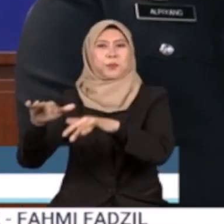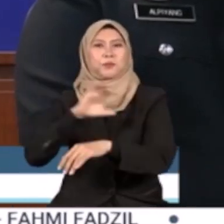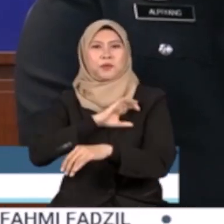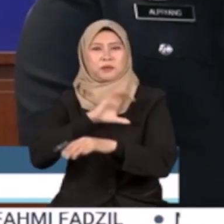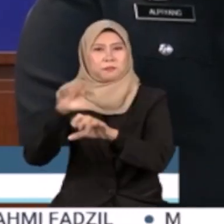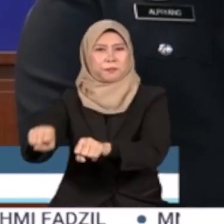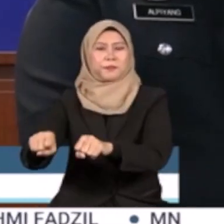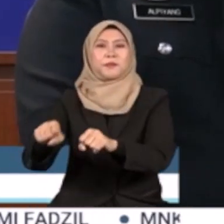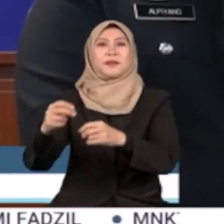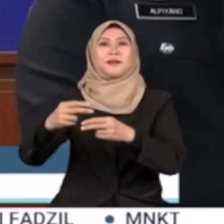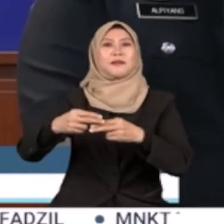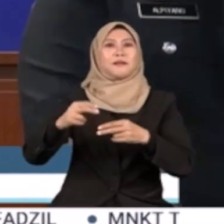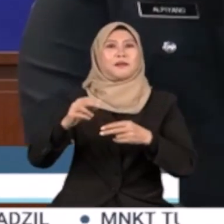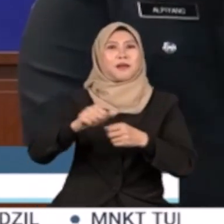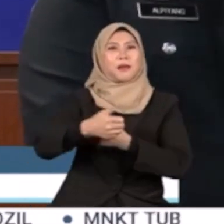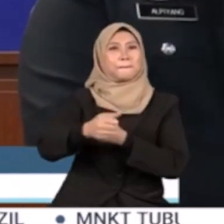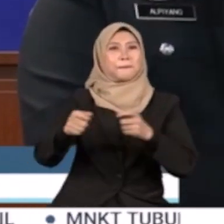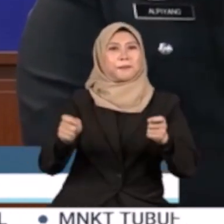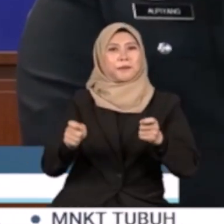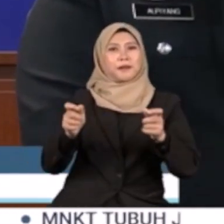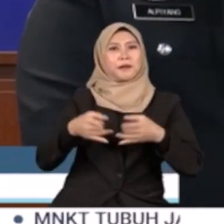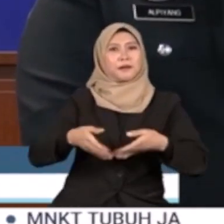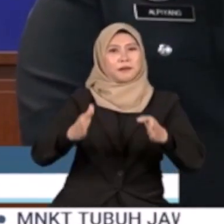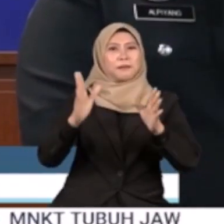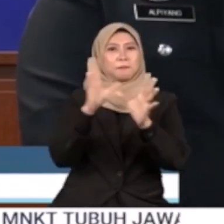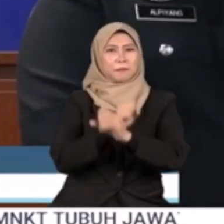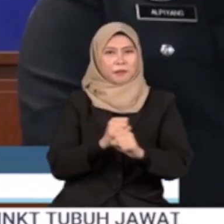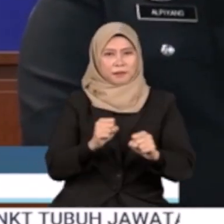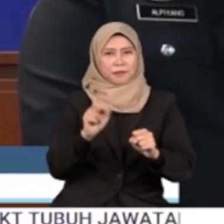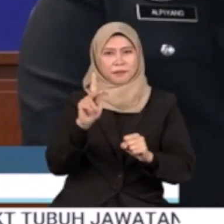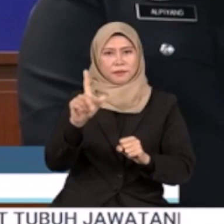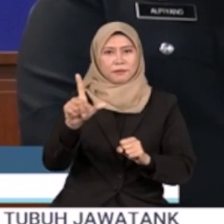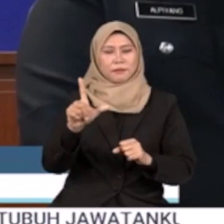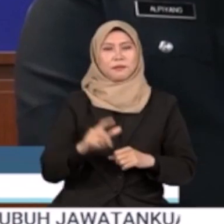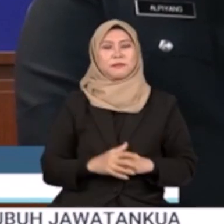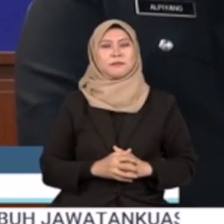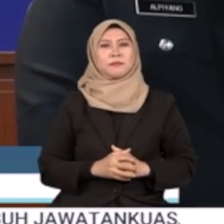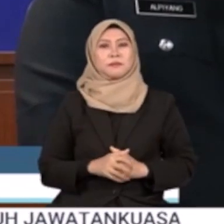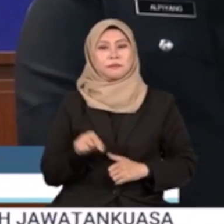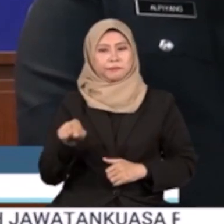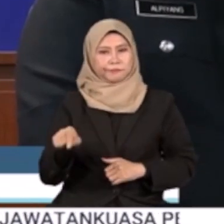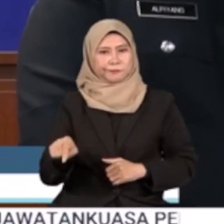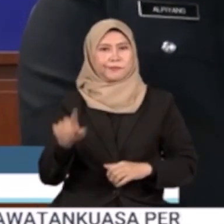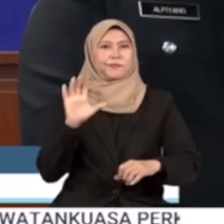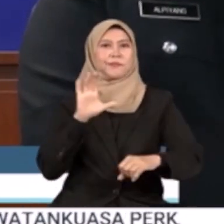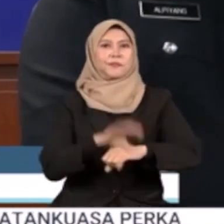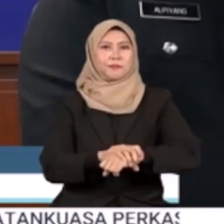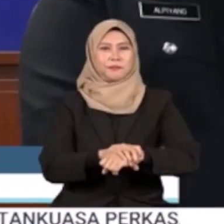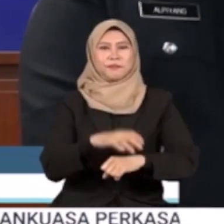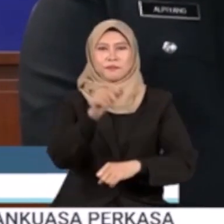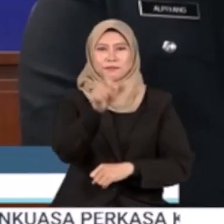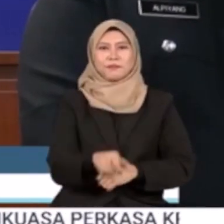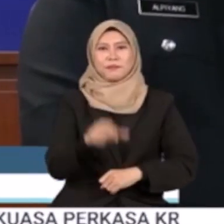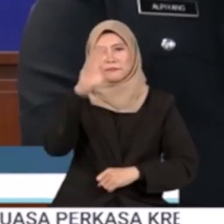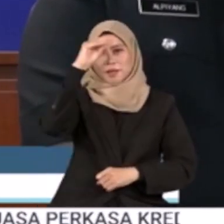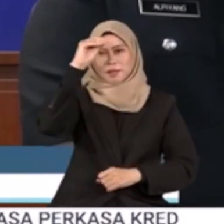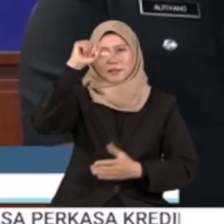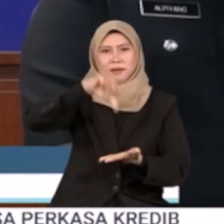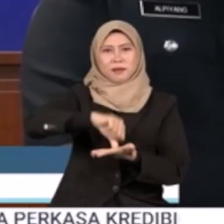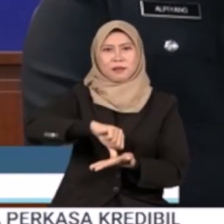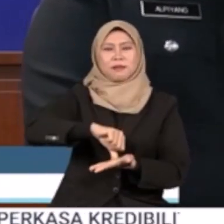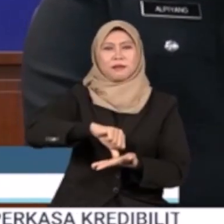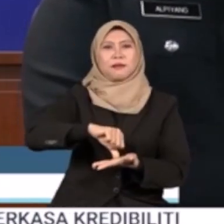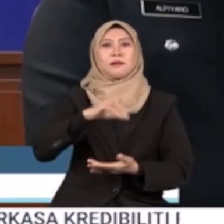unit Kondominium di Jalan Ampang kuali lumpuh ya dan di sinilah kita menahan seorang lelaki warga Iran